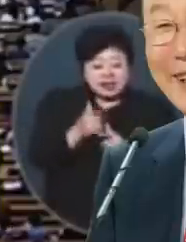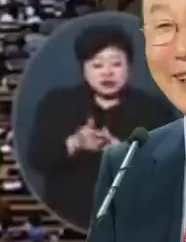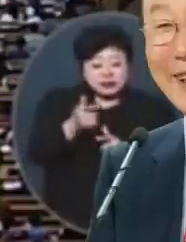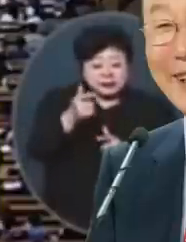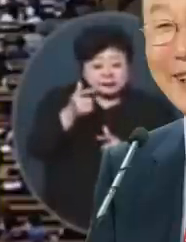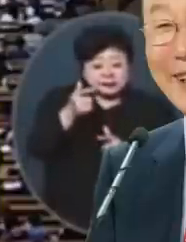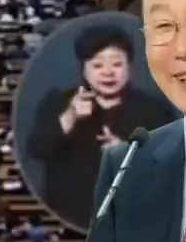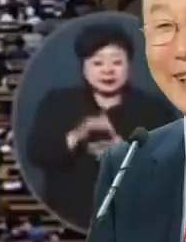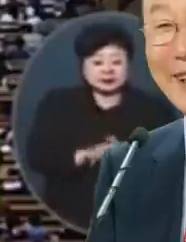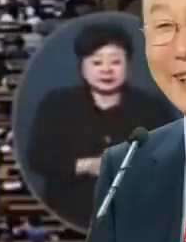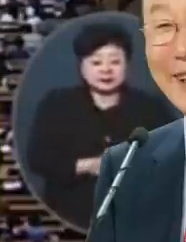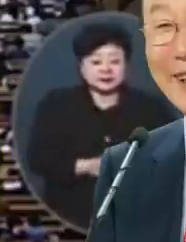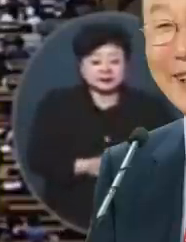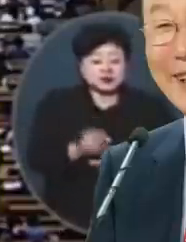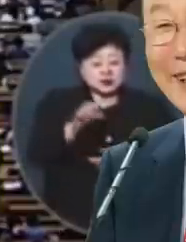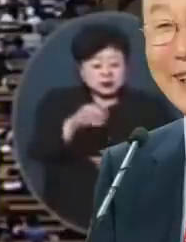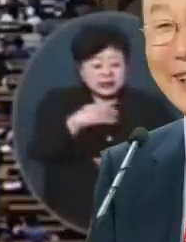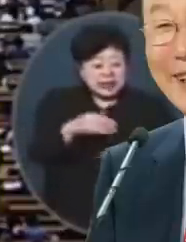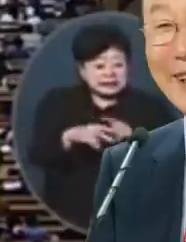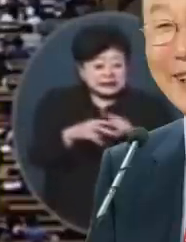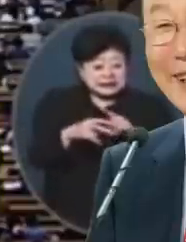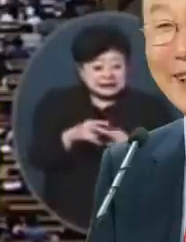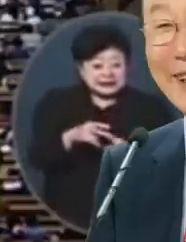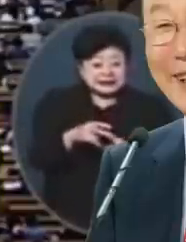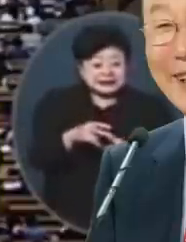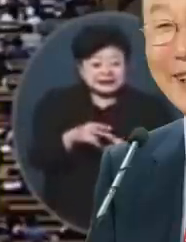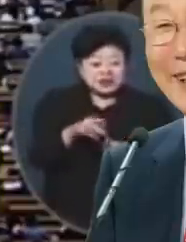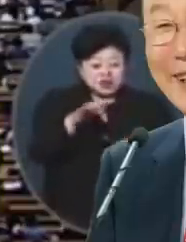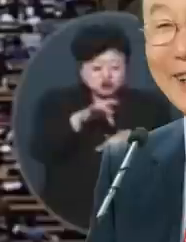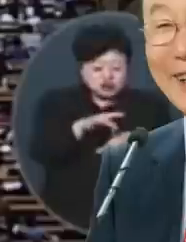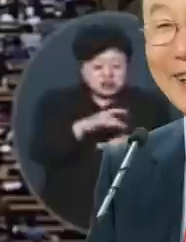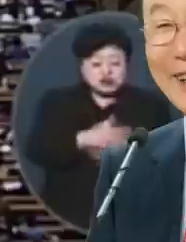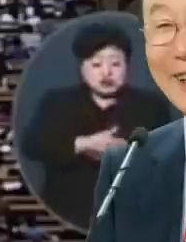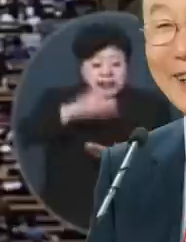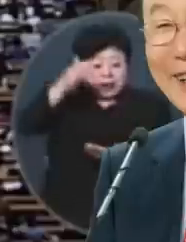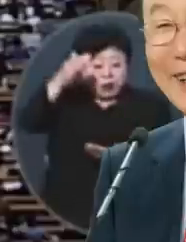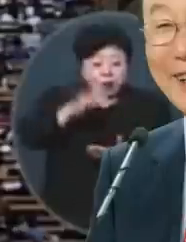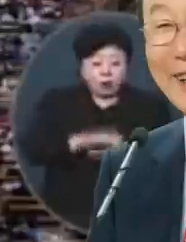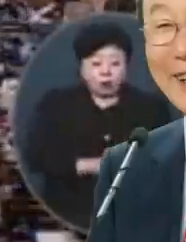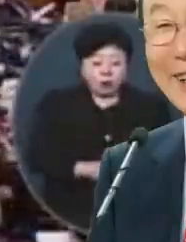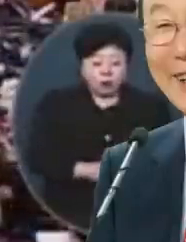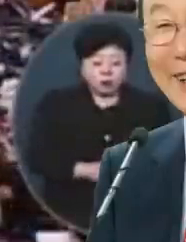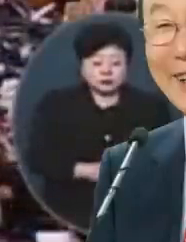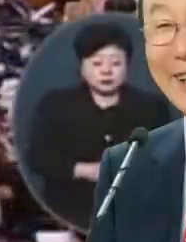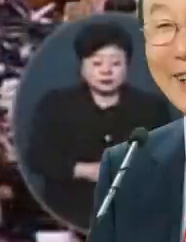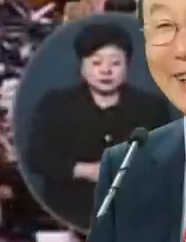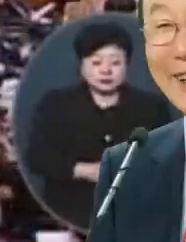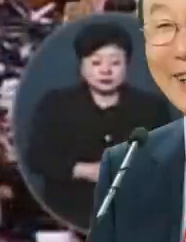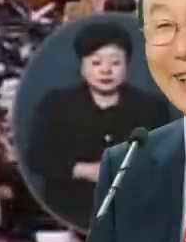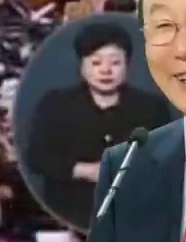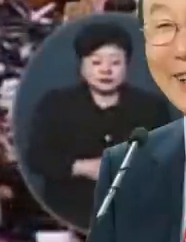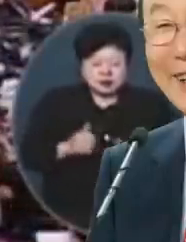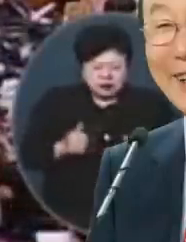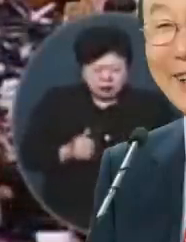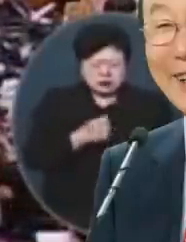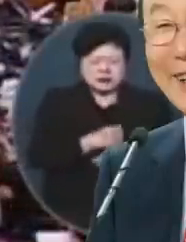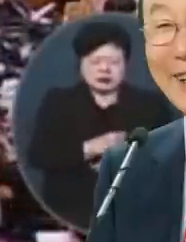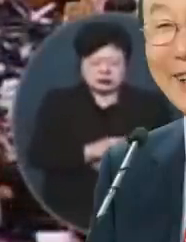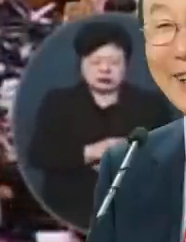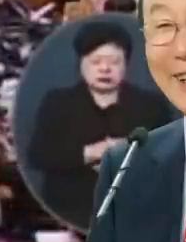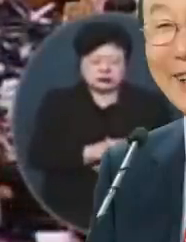예수님께서 어느 곳에 가시든지 귀신을 쫓아내는 일을 게을리하지 아니하셨습니다.